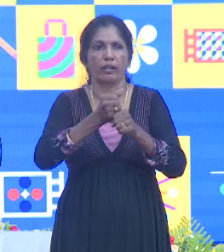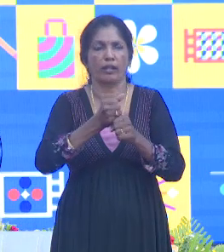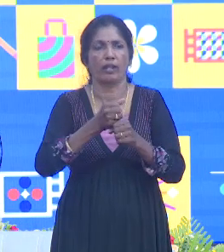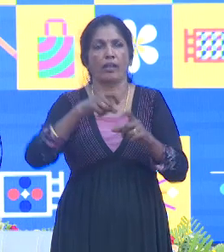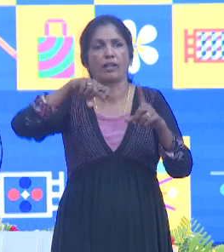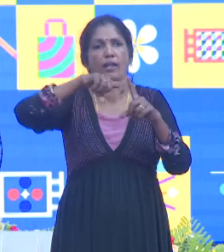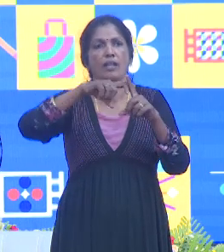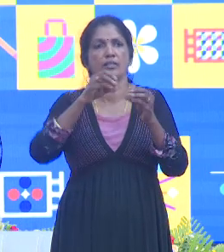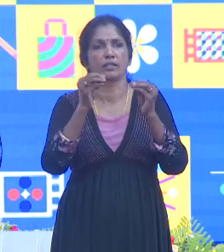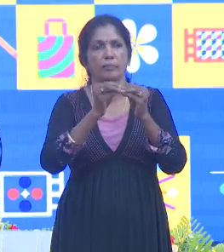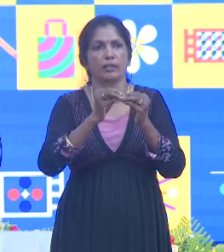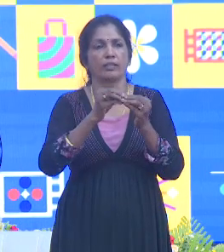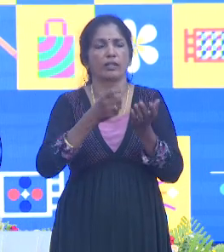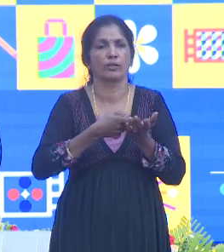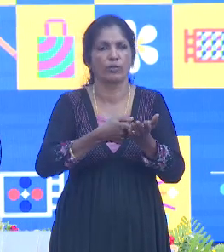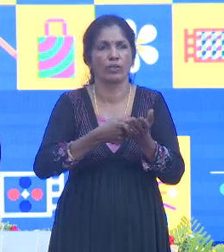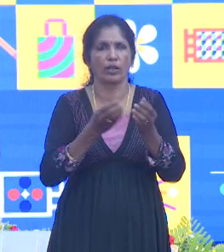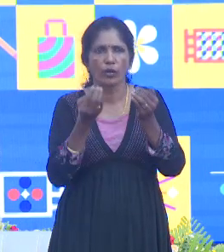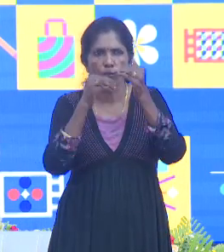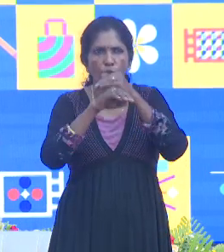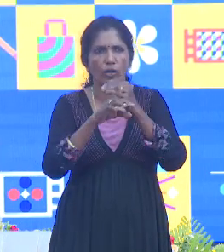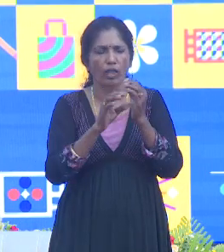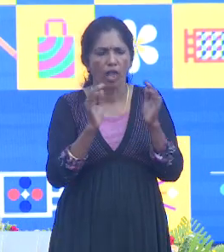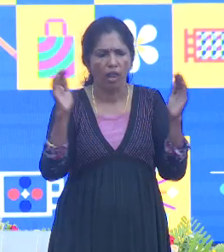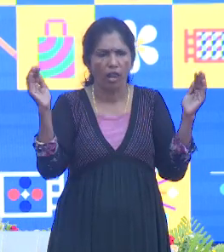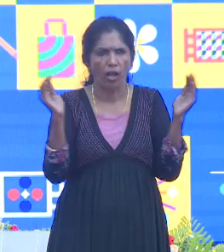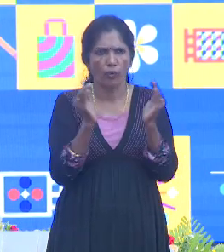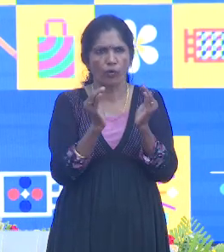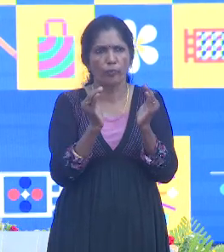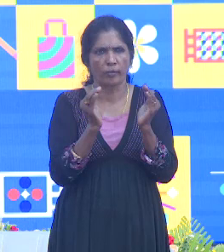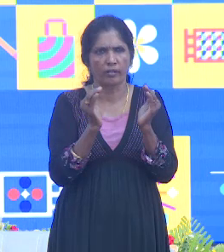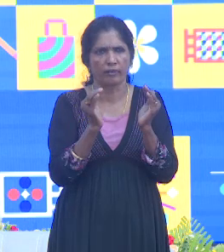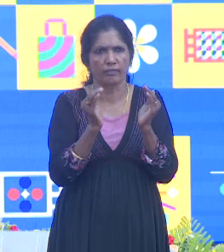Karshia Bentha Nimatinda Ulada Kangal Paramavati Ulpatikunda